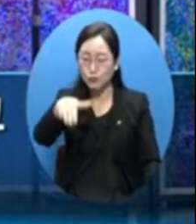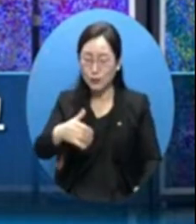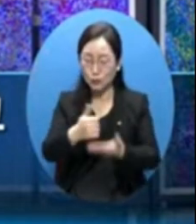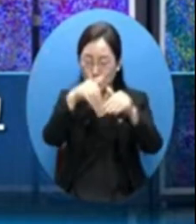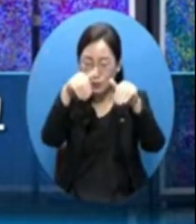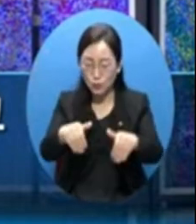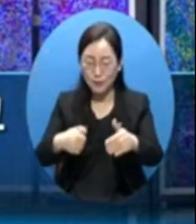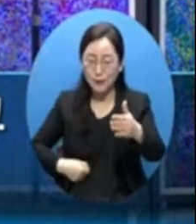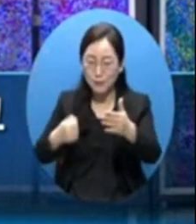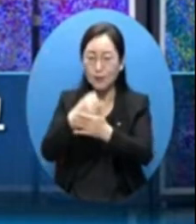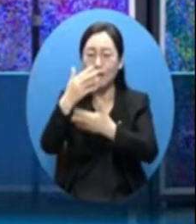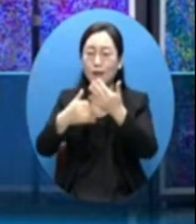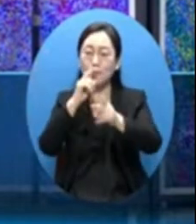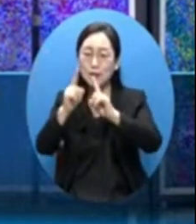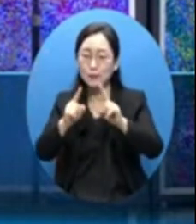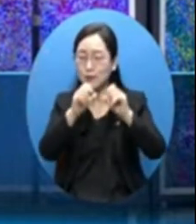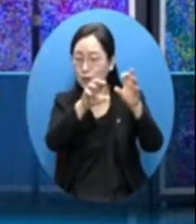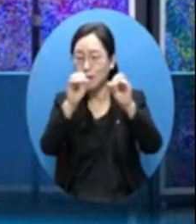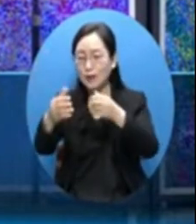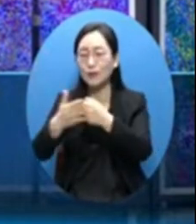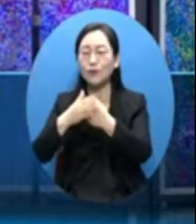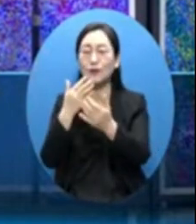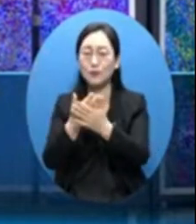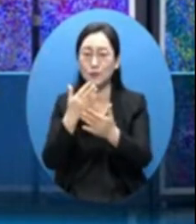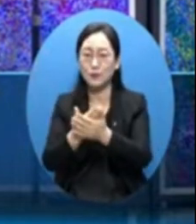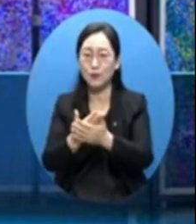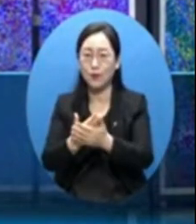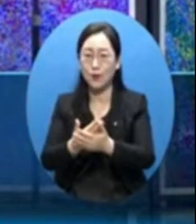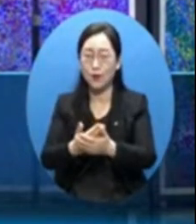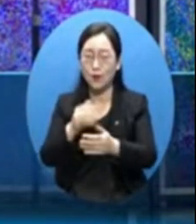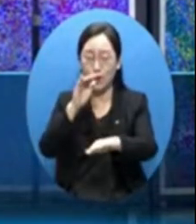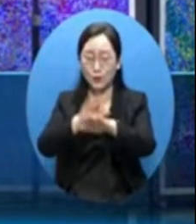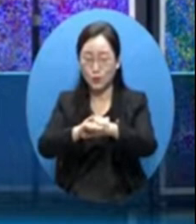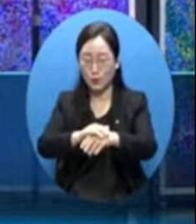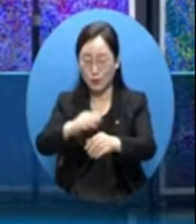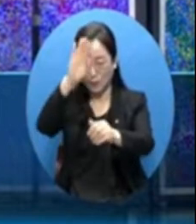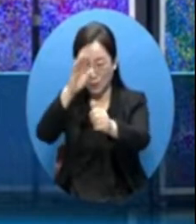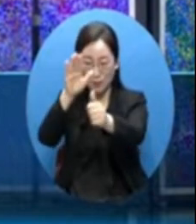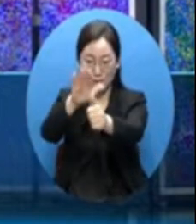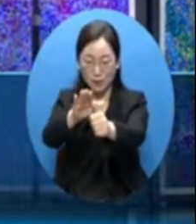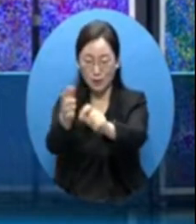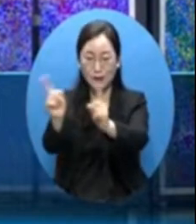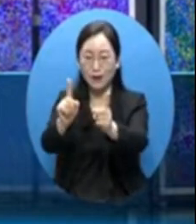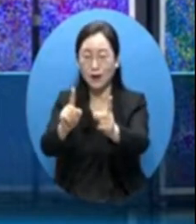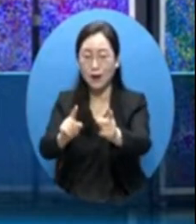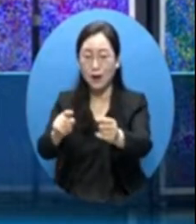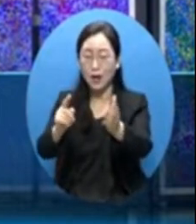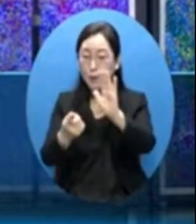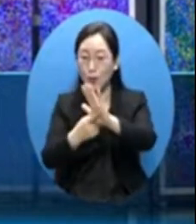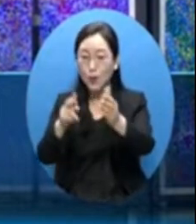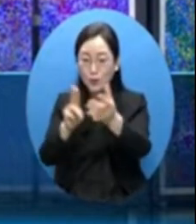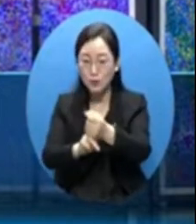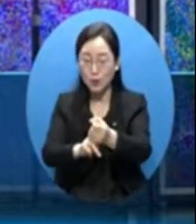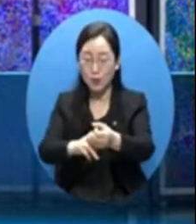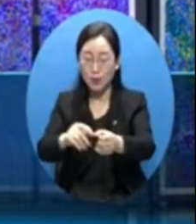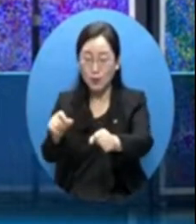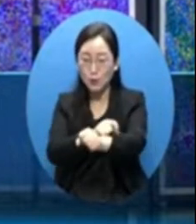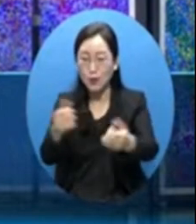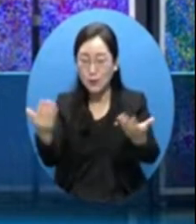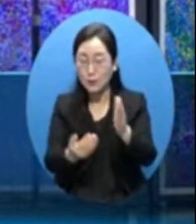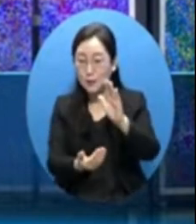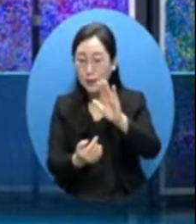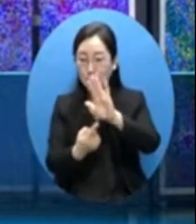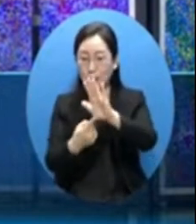담대히 하나님의 말씀을 전하게 하여 주시오며 손을 내밀어 병을 낫게 하시옵고 표적과 기사가 거룩한 종 예수의